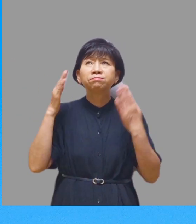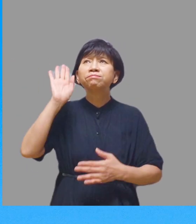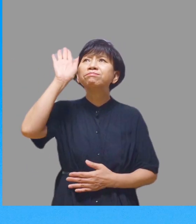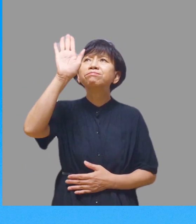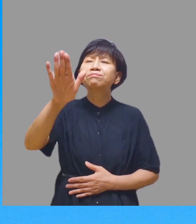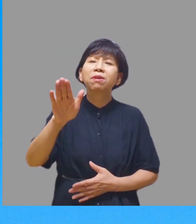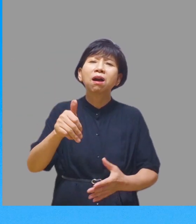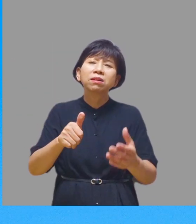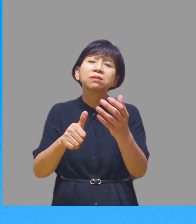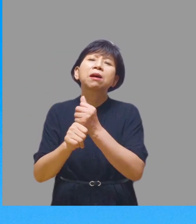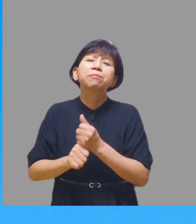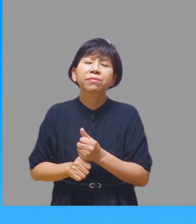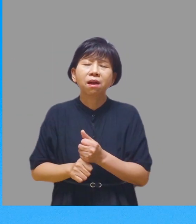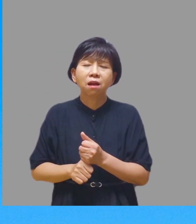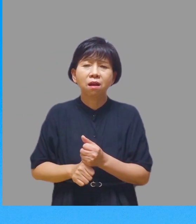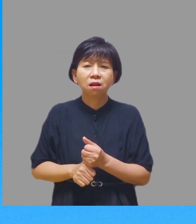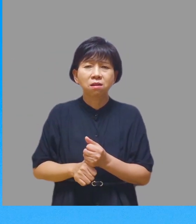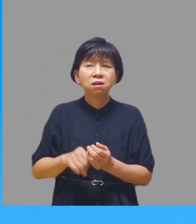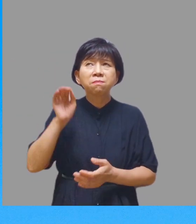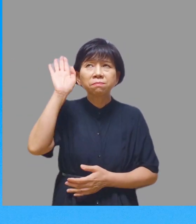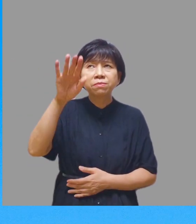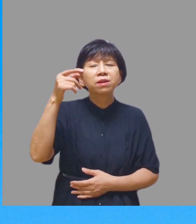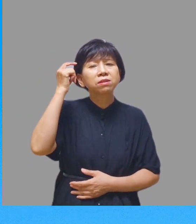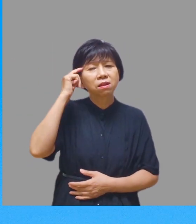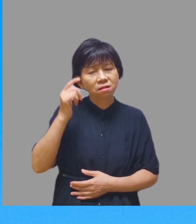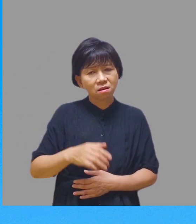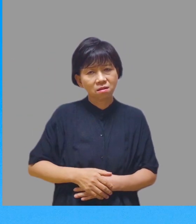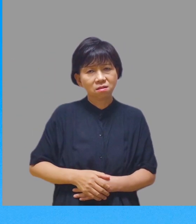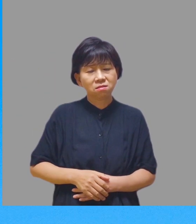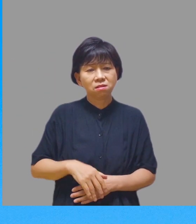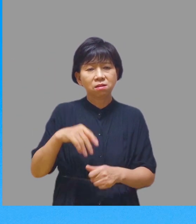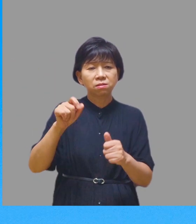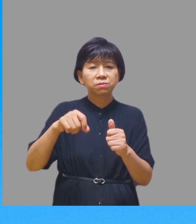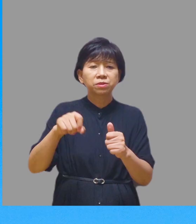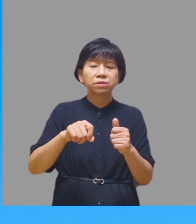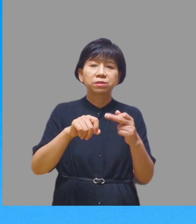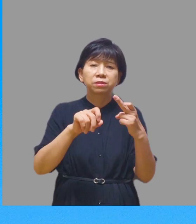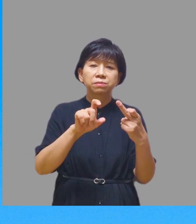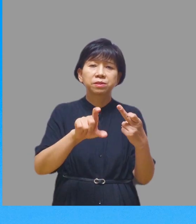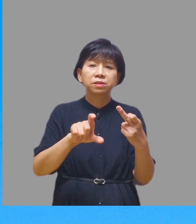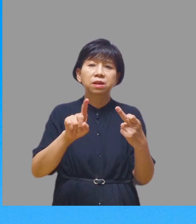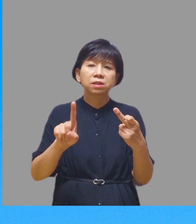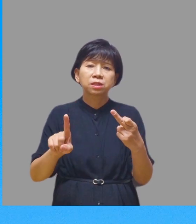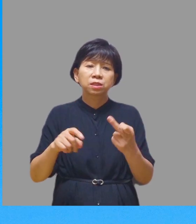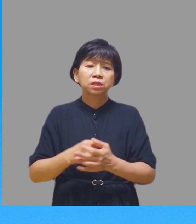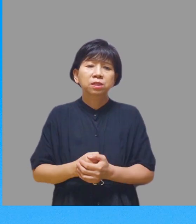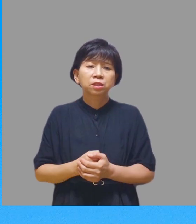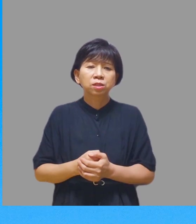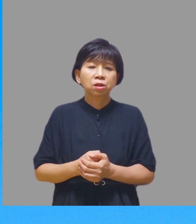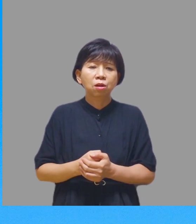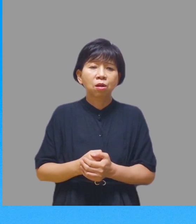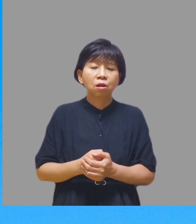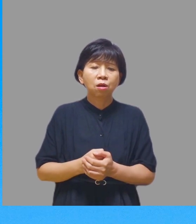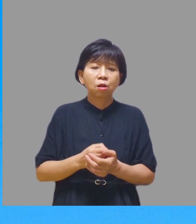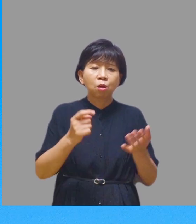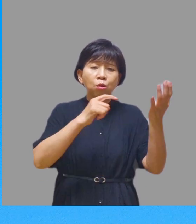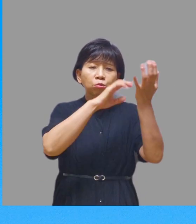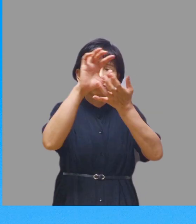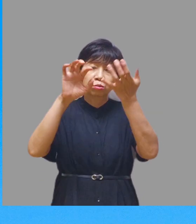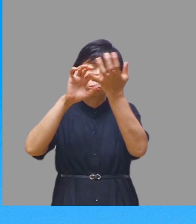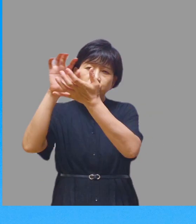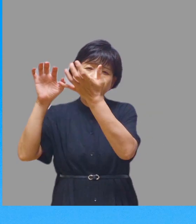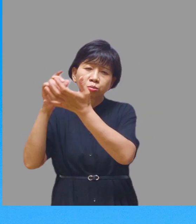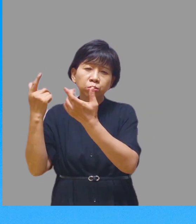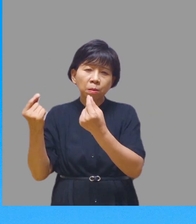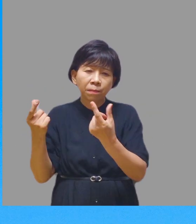것을 잡겠다 말하죠. 히브리서 12장 1절은 말씀합니다. 이러므로 우리에게 구름같이 둘러싼 허다한 증인들이